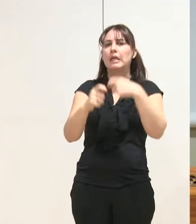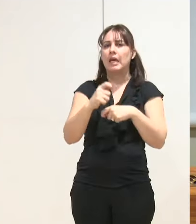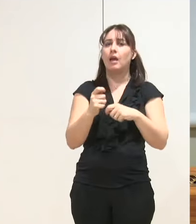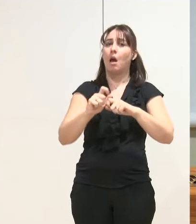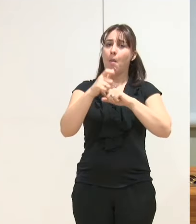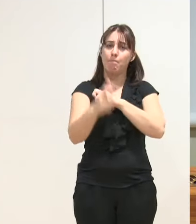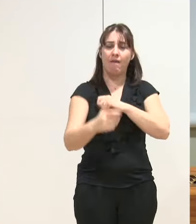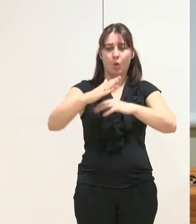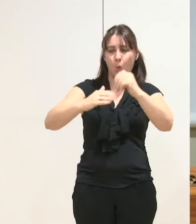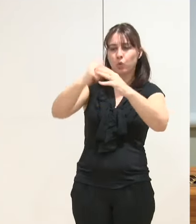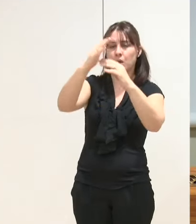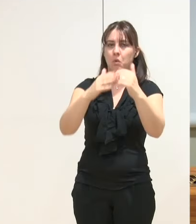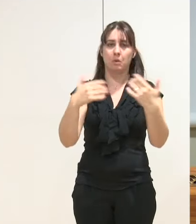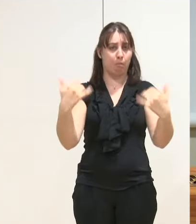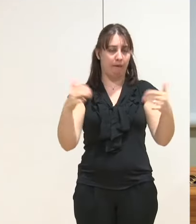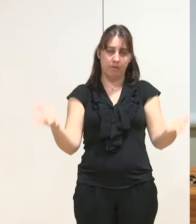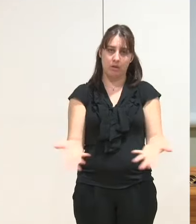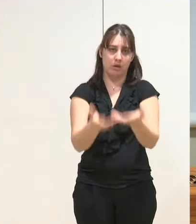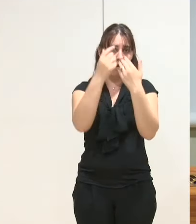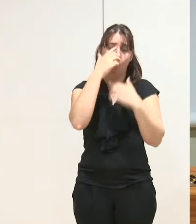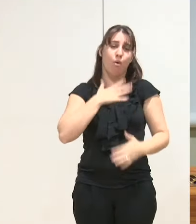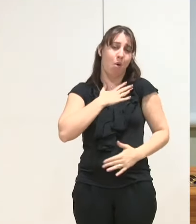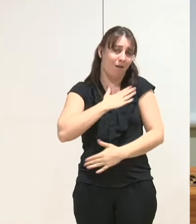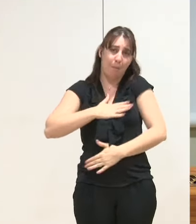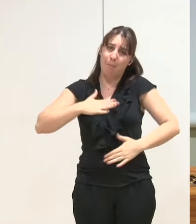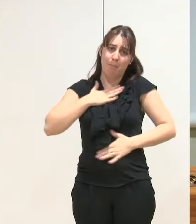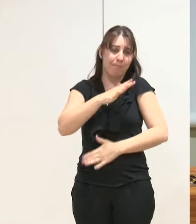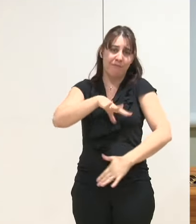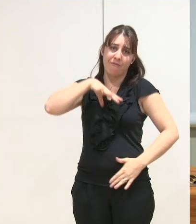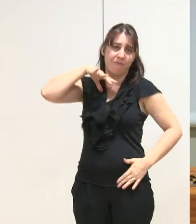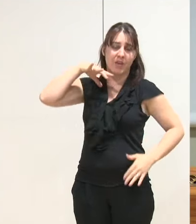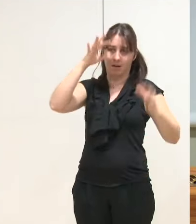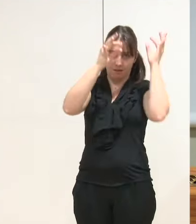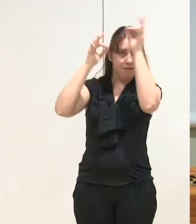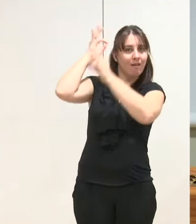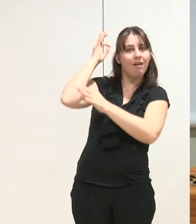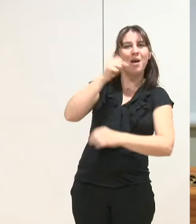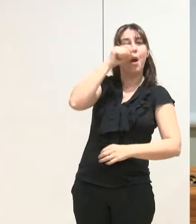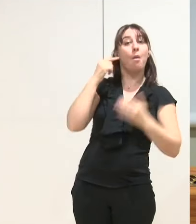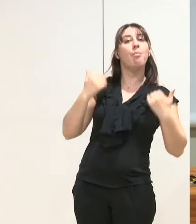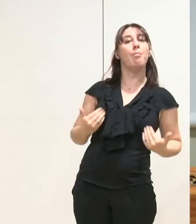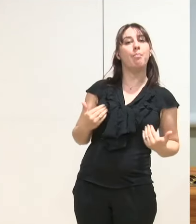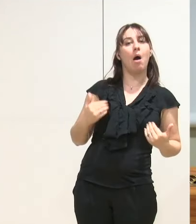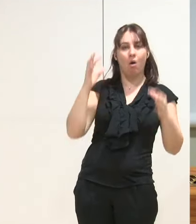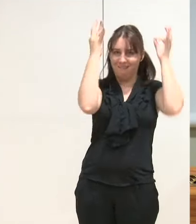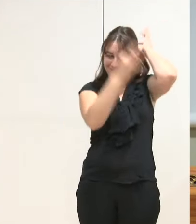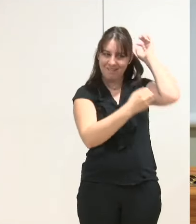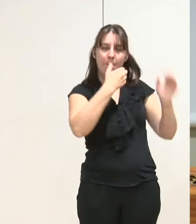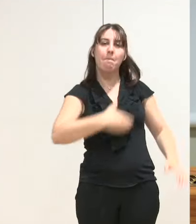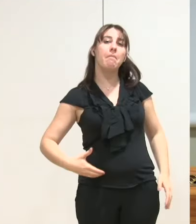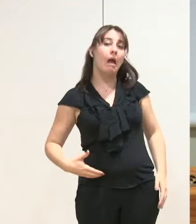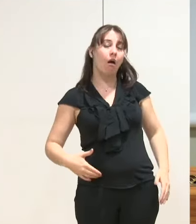continue de voir le jour et pour moi c'est un plaisir en changeant de casquette et en passant de parents d'élèves à mer